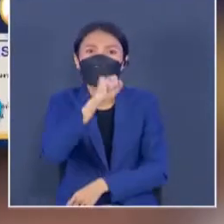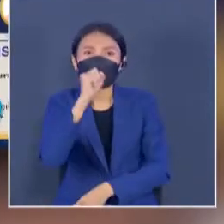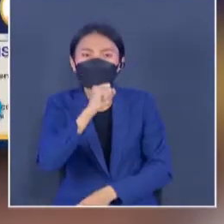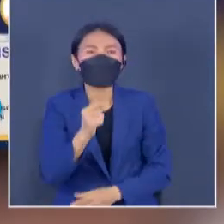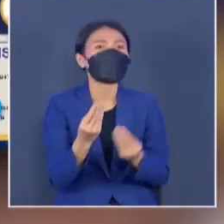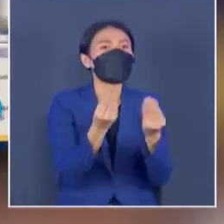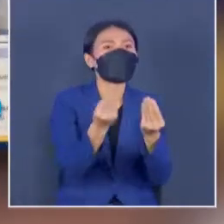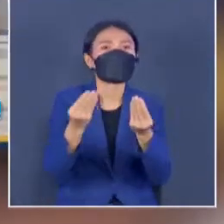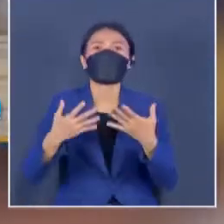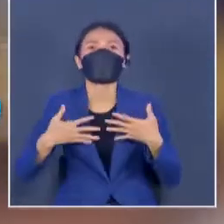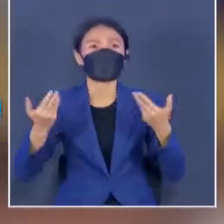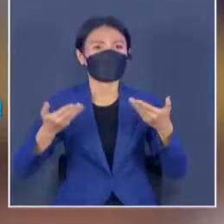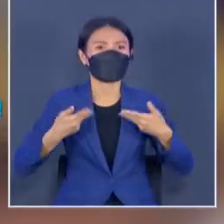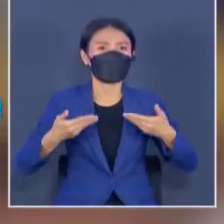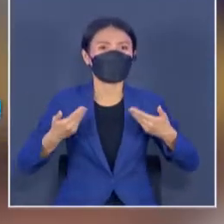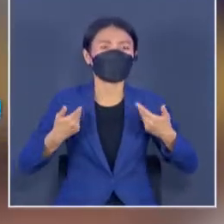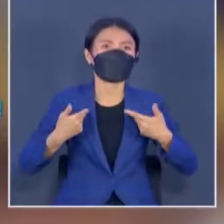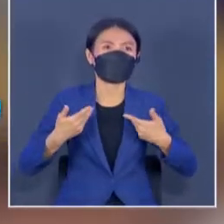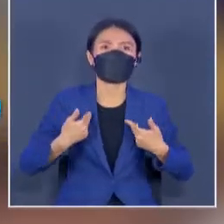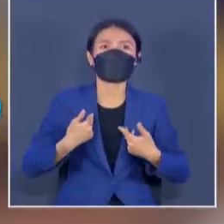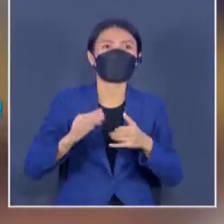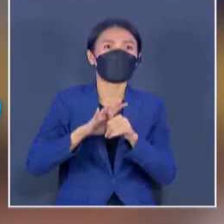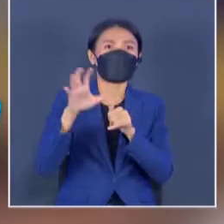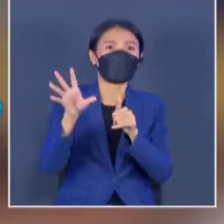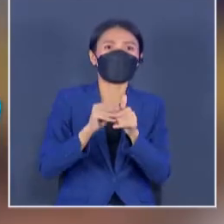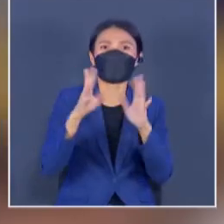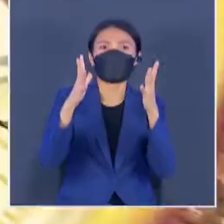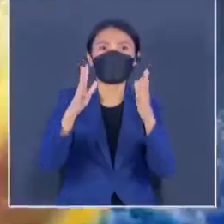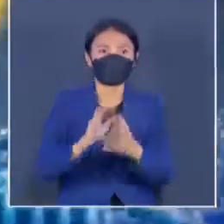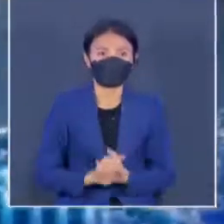กับรับประกันความมันสนุกปลอดภัยในแบบ New Normal ค่ะ